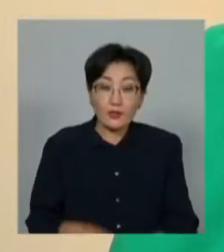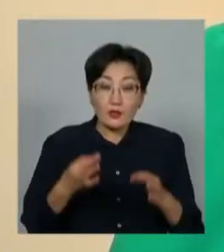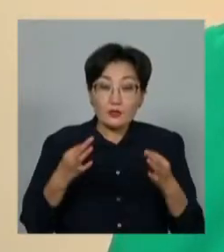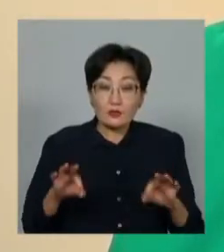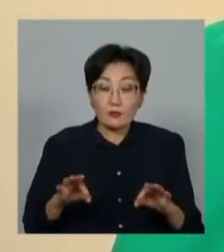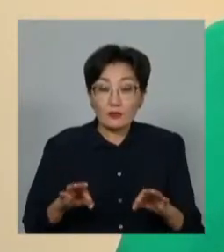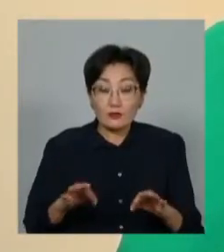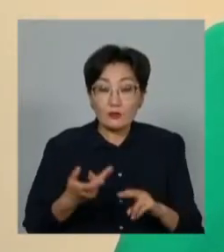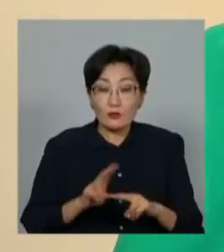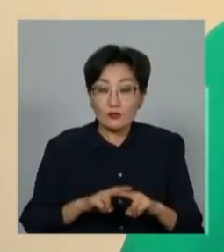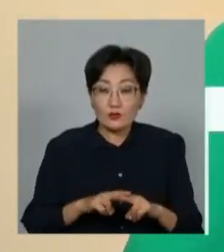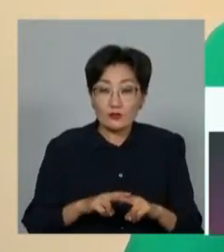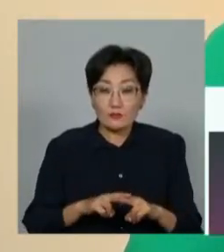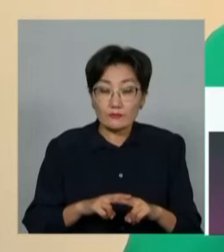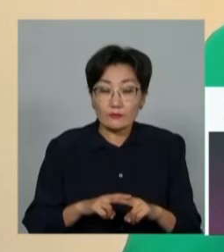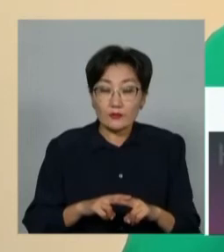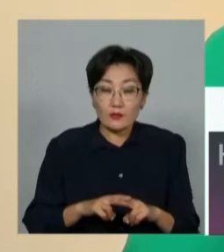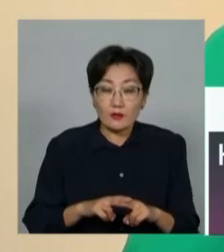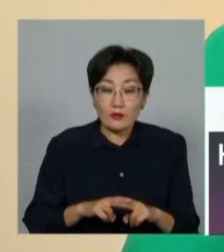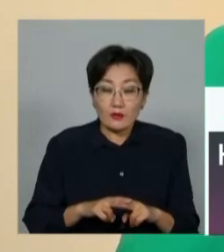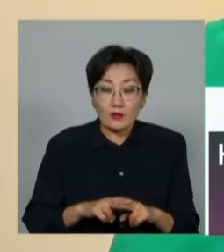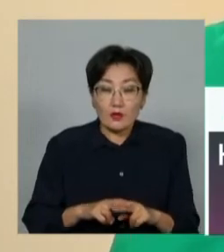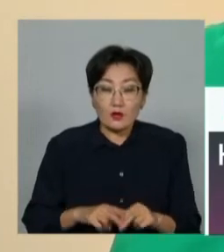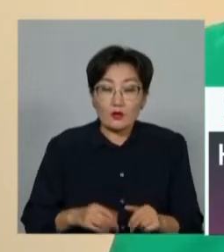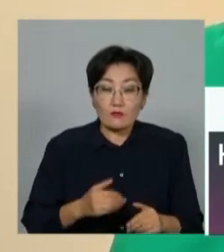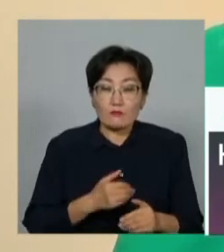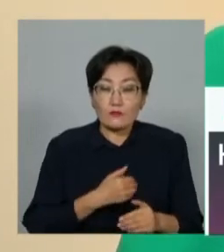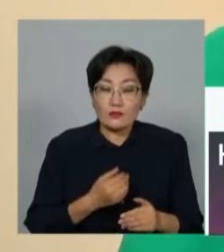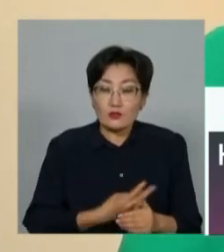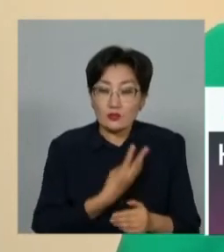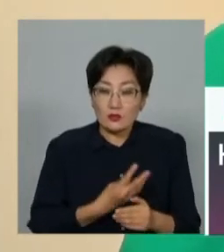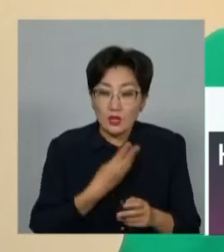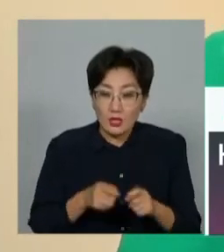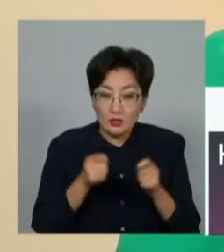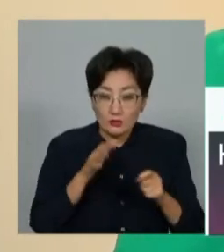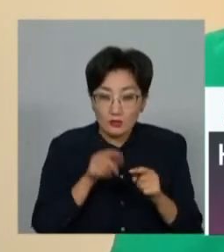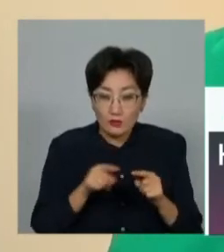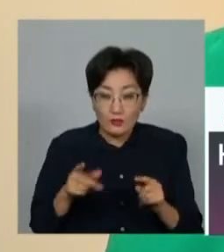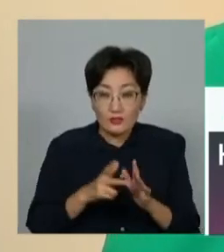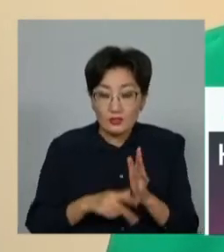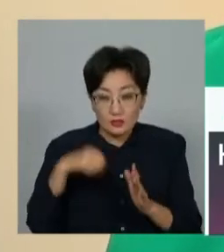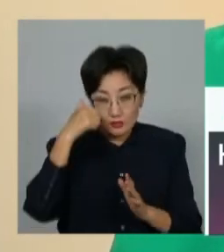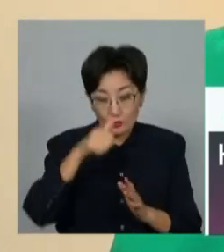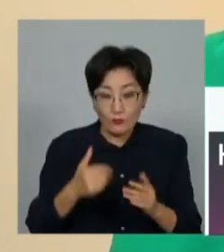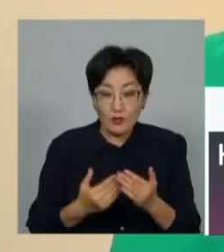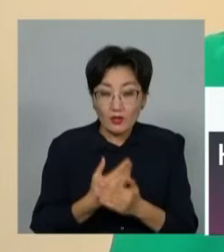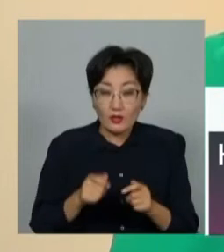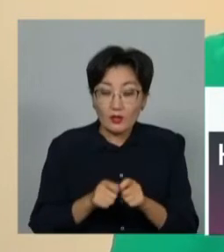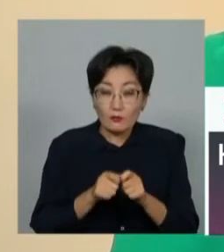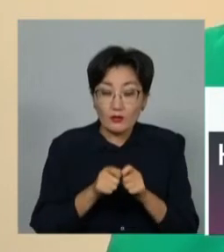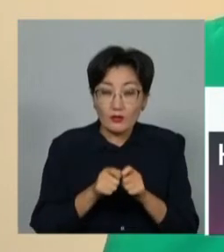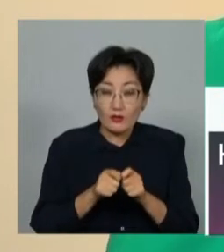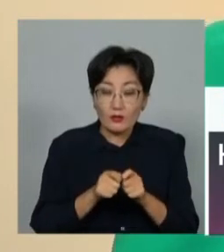Тәуелсіздік бұл кісінің шабытының ашылған жылдары десек те болады. Өйткені дәл осы жылдарда 80-ші жылдардағы қайта құру жылдарынан